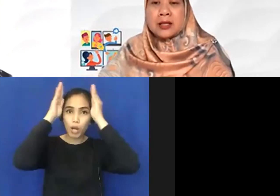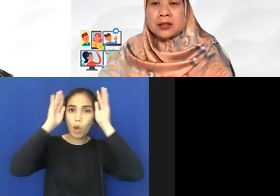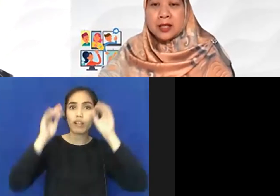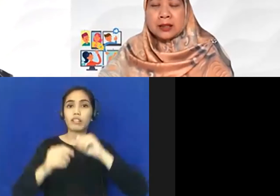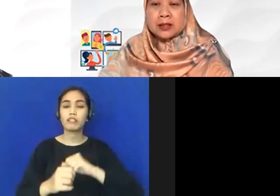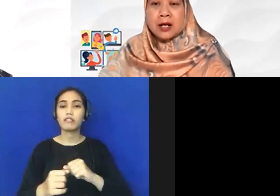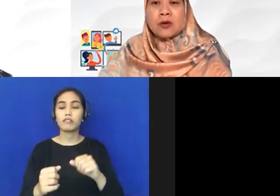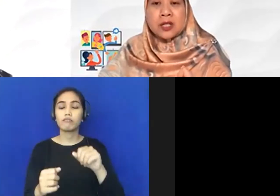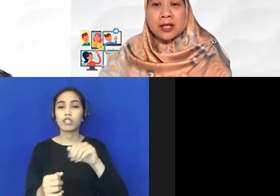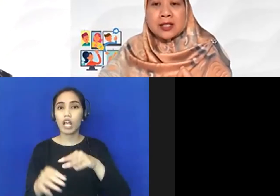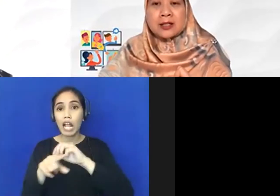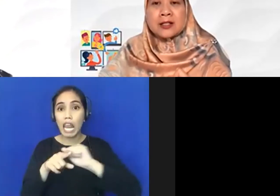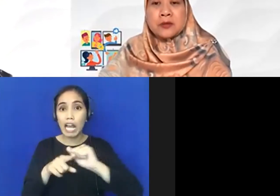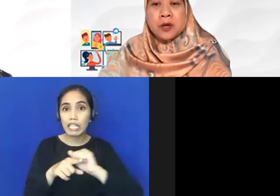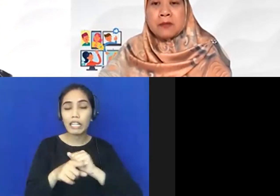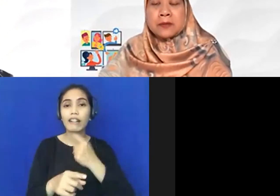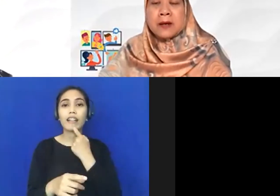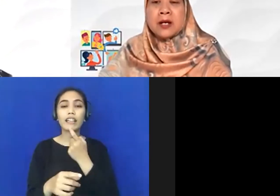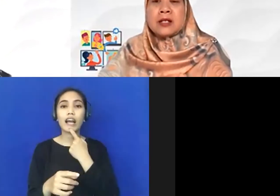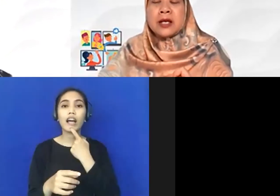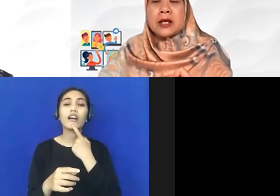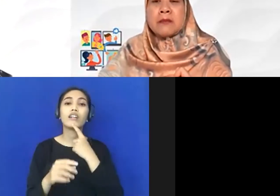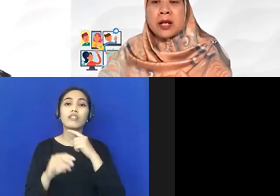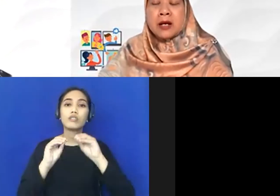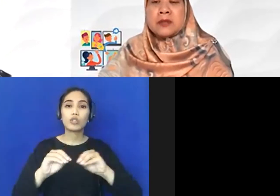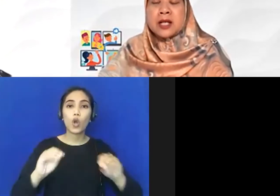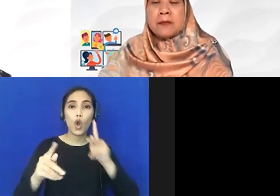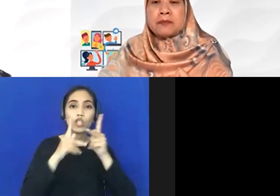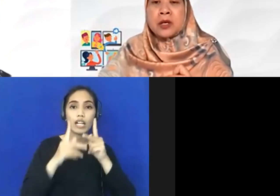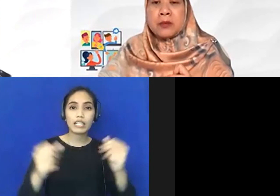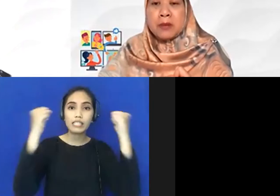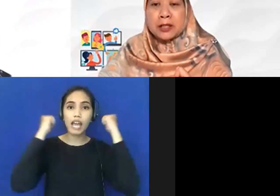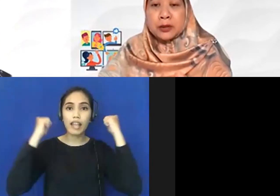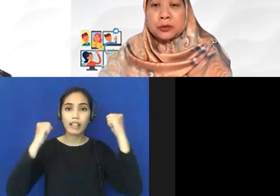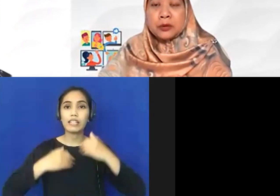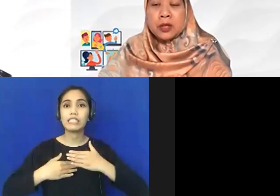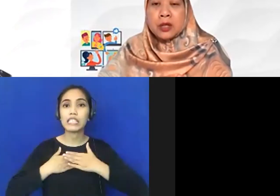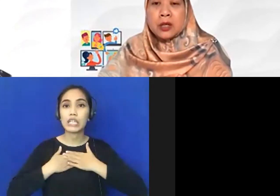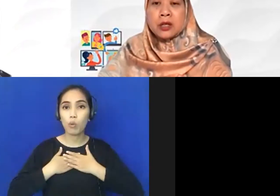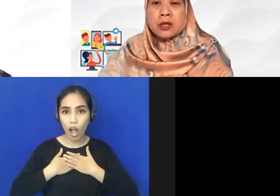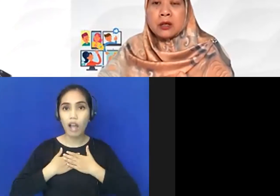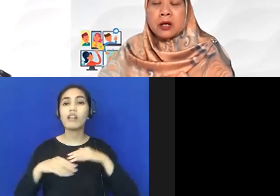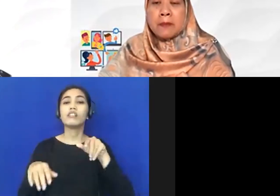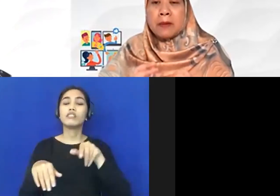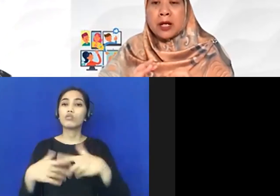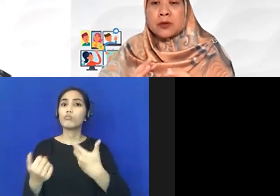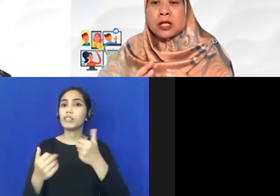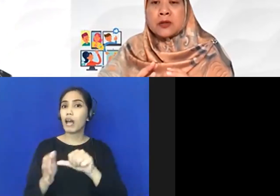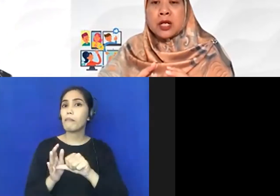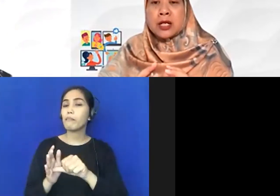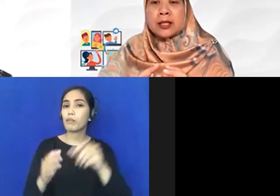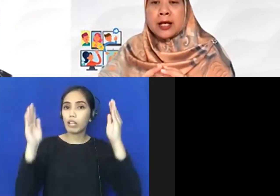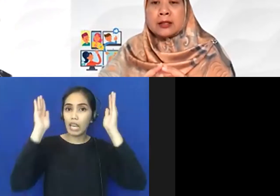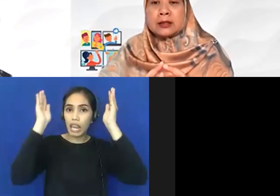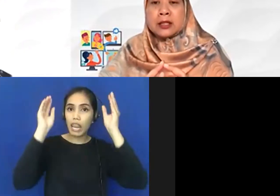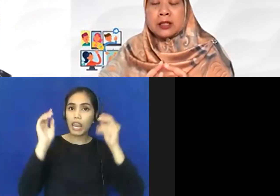kami latih tentang konseling kesehatan jiwa, Mas Bram, sehingga mereka bisa membantu para